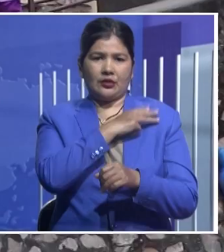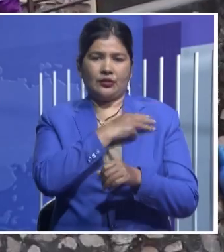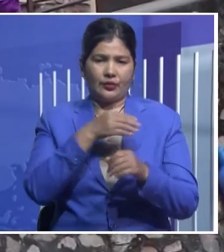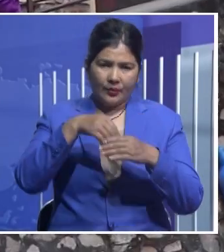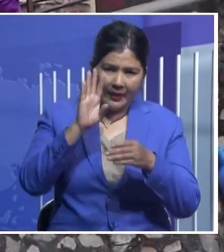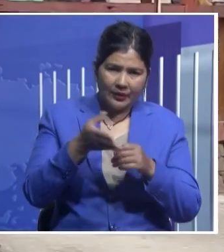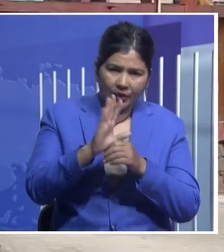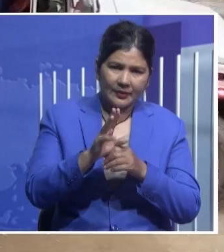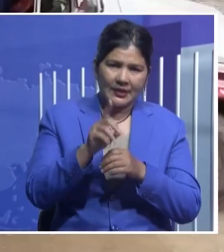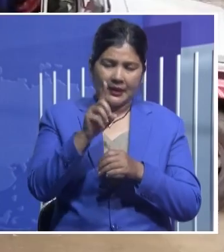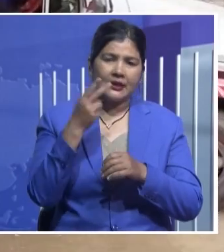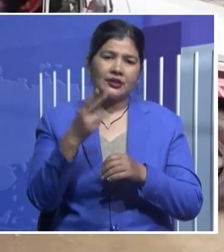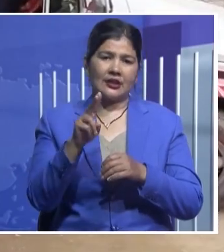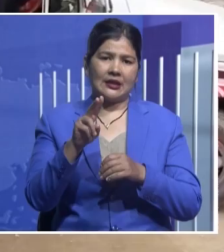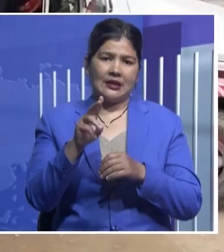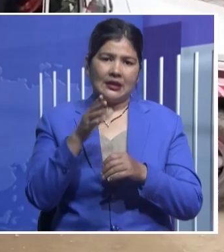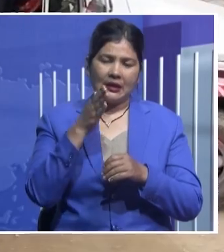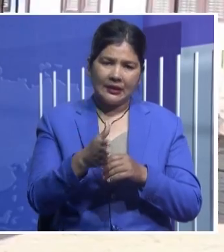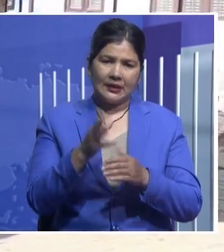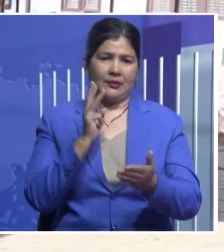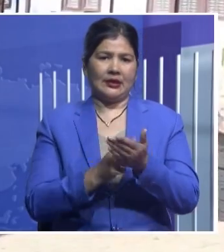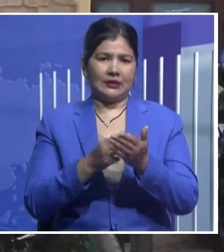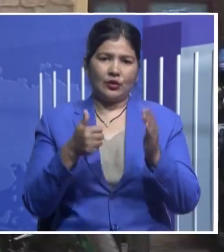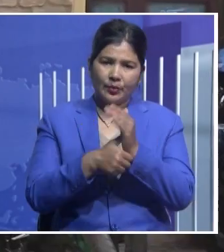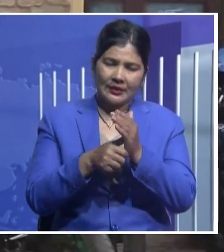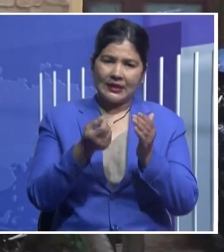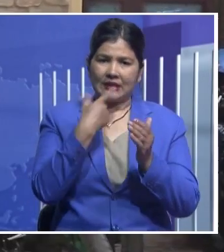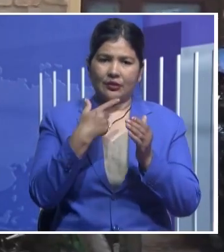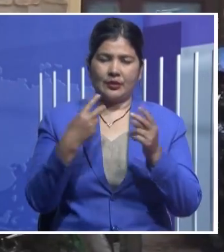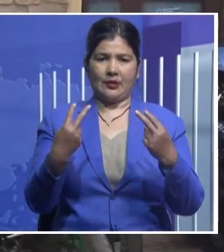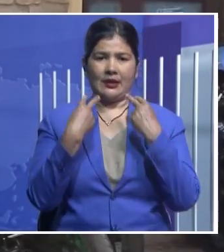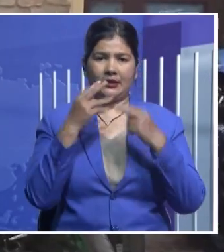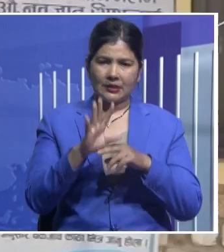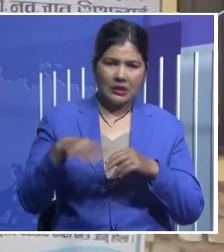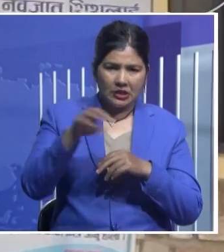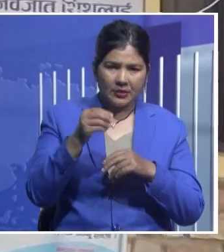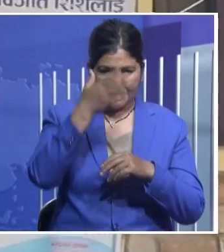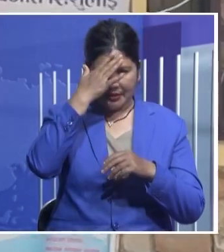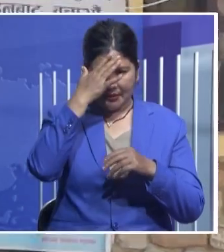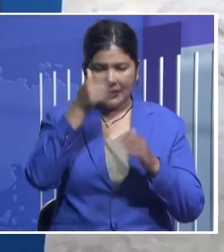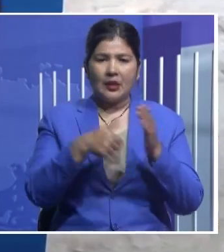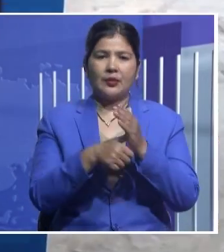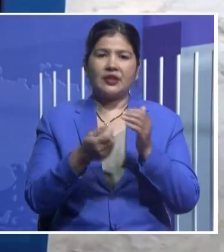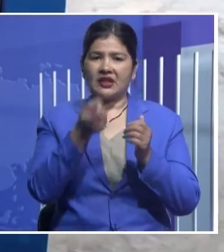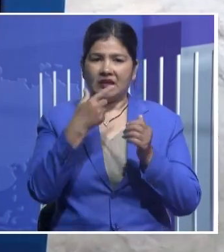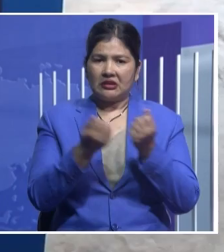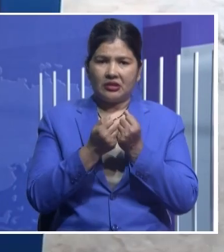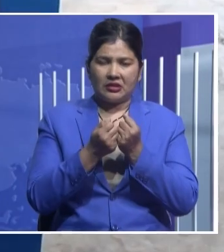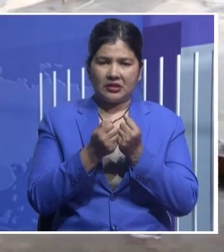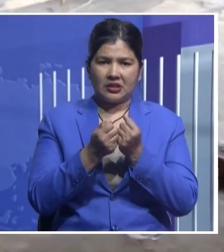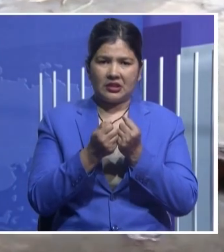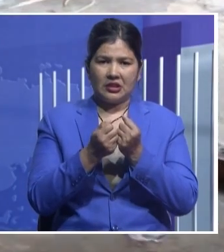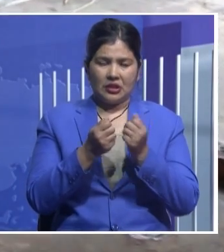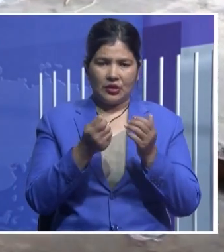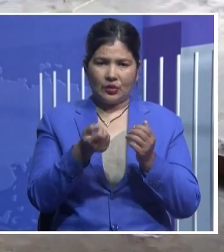1 एमडिजिपी डाक्टरले मात्रै उपचार गर्नुपर्ने बाध्यता छ। 1 सबै बिरामीलाई जाँच्न नसक्दा उपचार सेवा